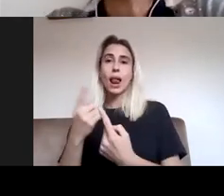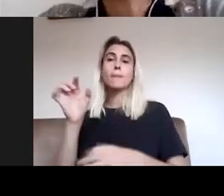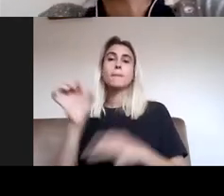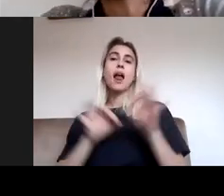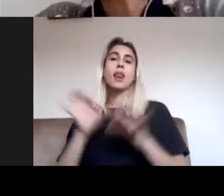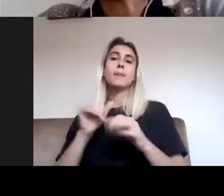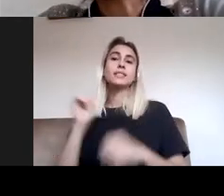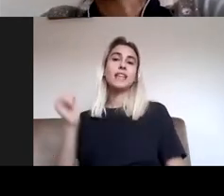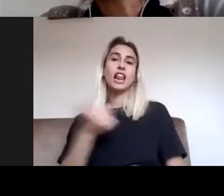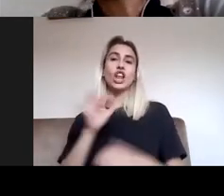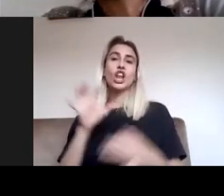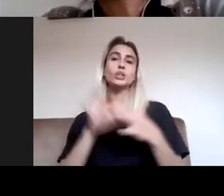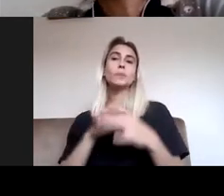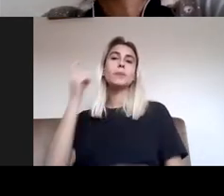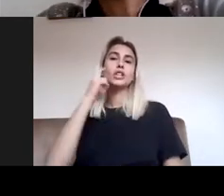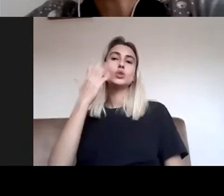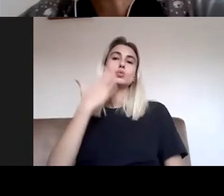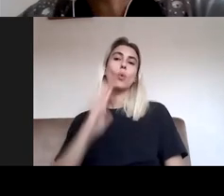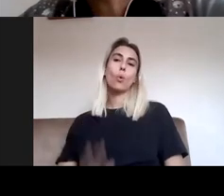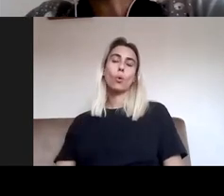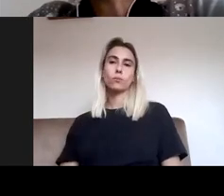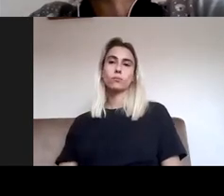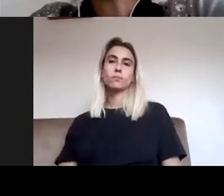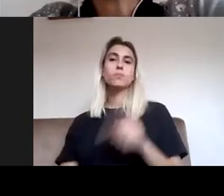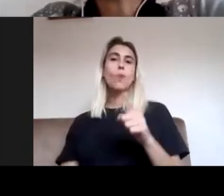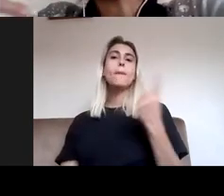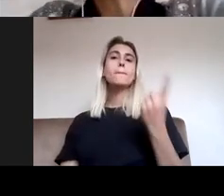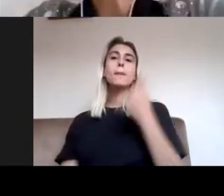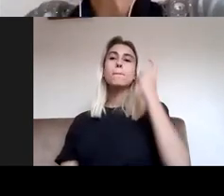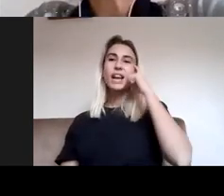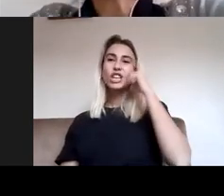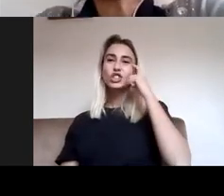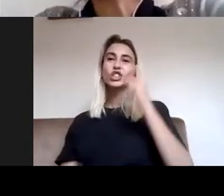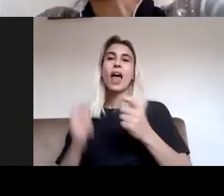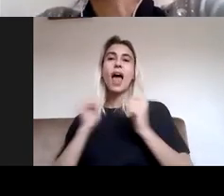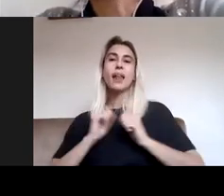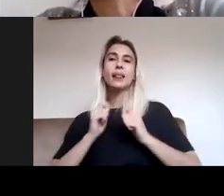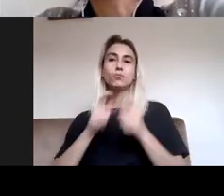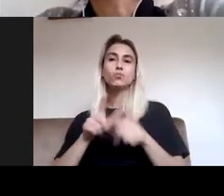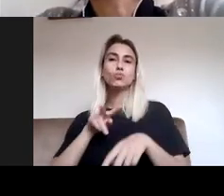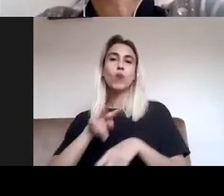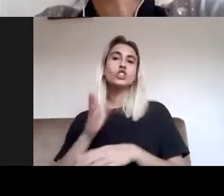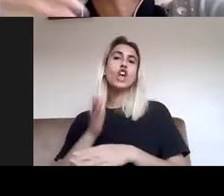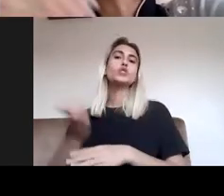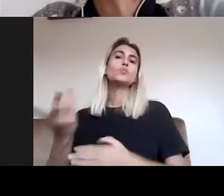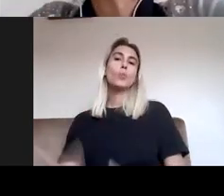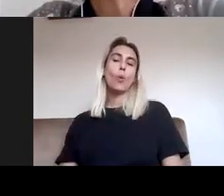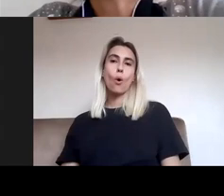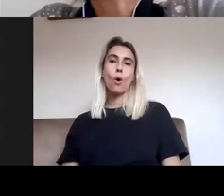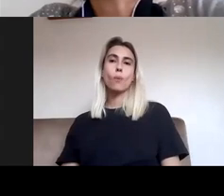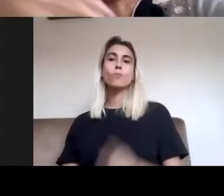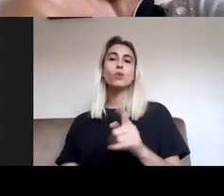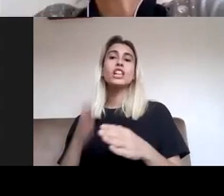gerektiğine ilişkin bilinci yok. Böyle bir bilinçlenerek bir eğitim sürecinden geçmiyor. Ve bu